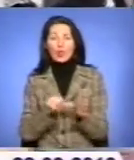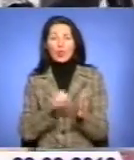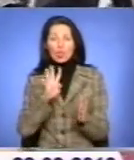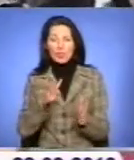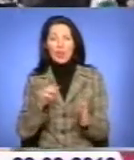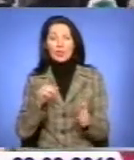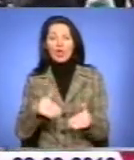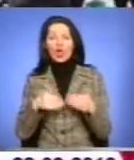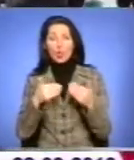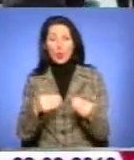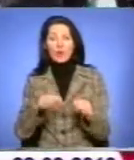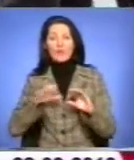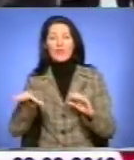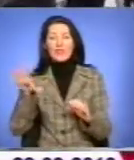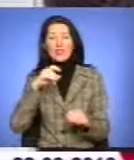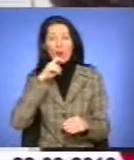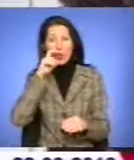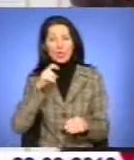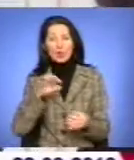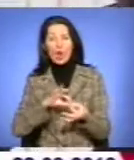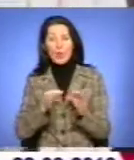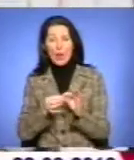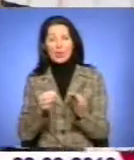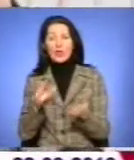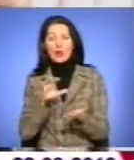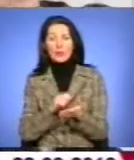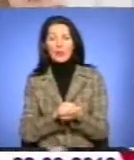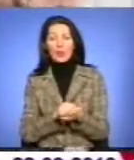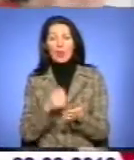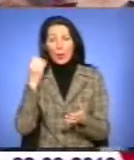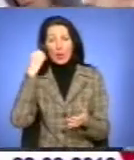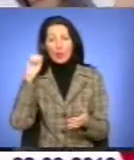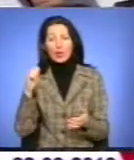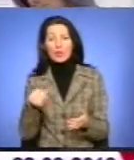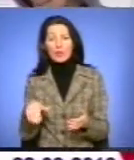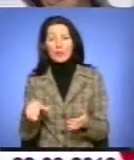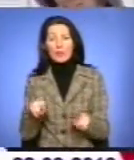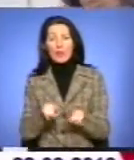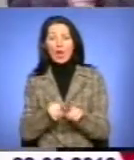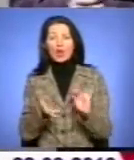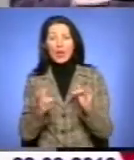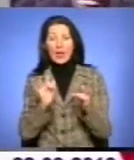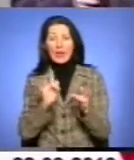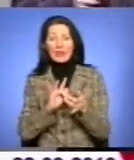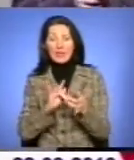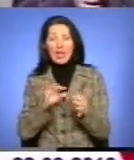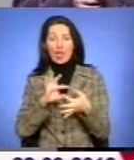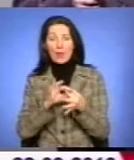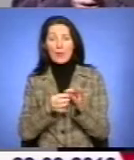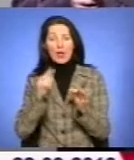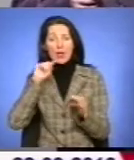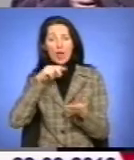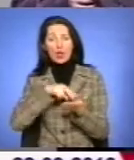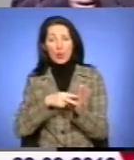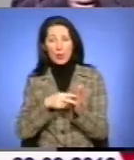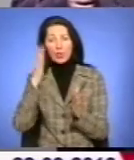турі Всеукраїнської олімпіади вибороли переможці обласних етапів, а також інтернет-олімпіади з економіки. Талановиті школярі два